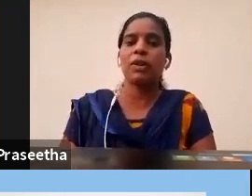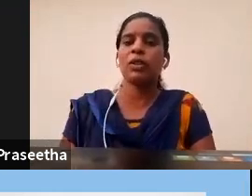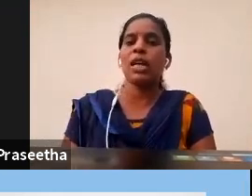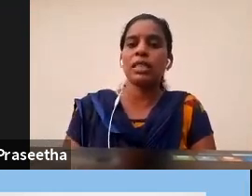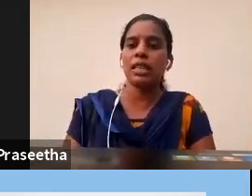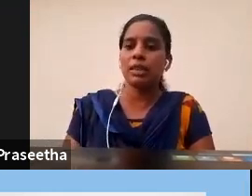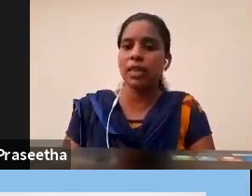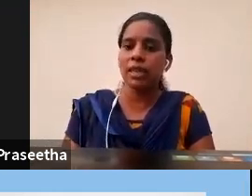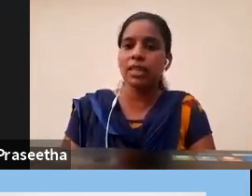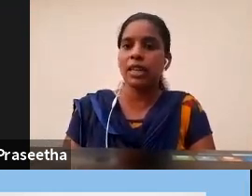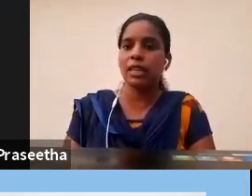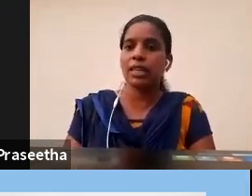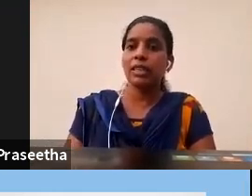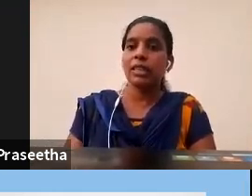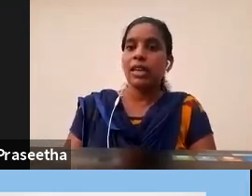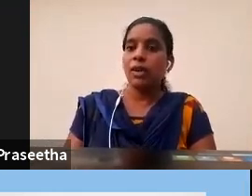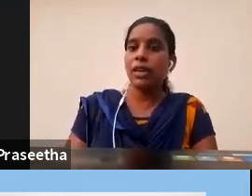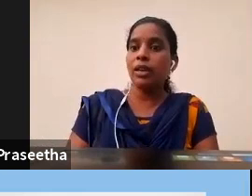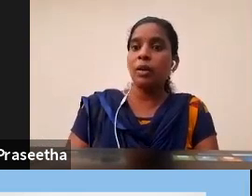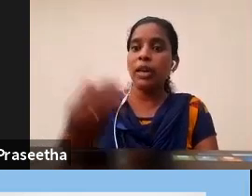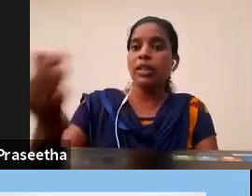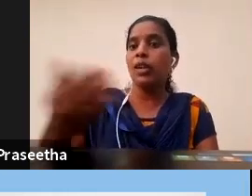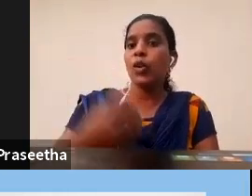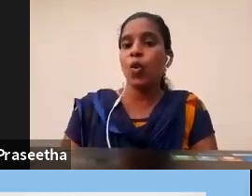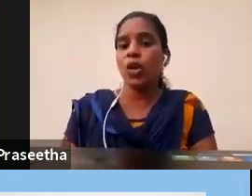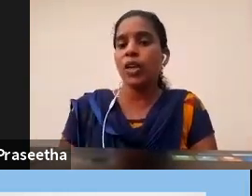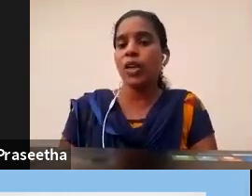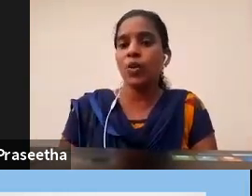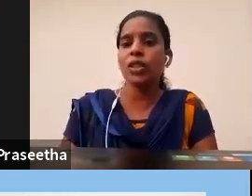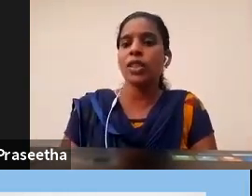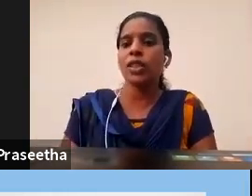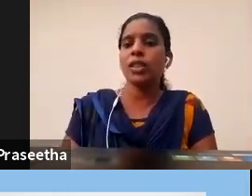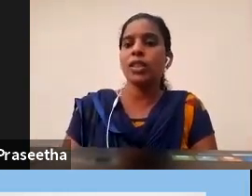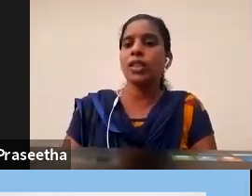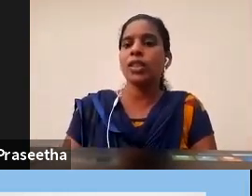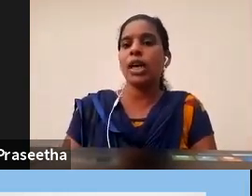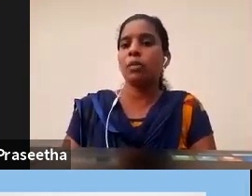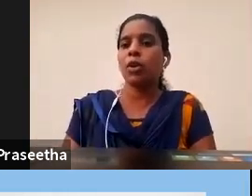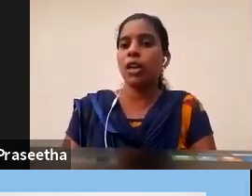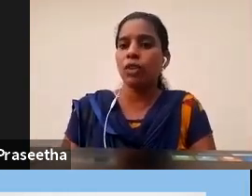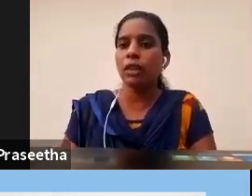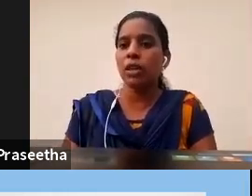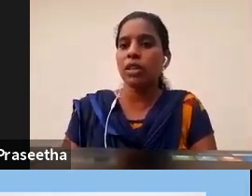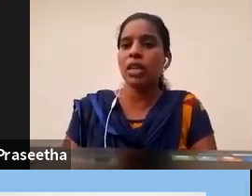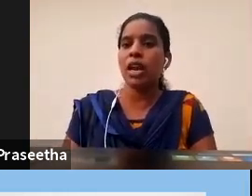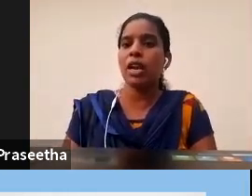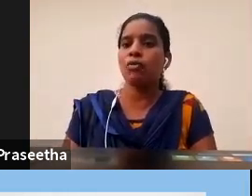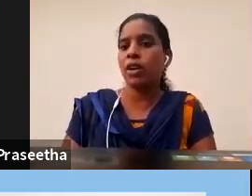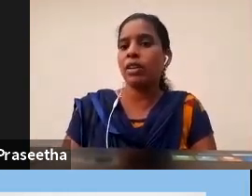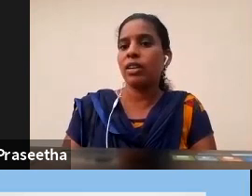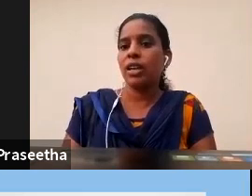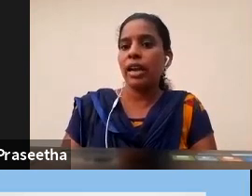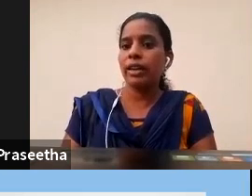പല പ്രാവശ്യം ക്ലാസ്സുകളിൽ നമ്മൾ കേട്ടിട്ടുള്ളതാണ് അവര് പറഞ്ഞിട്ടുള്ള ഒരു കോട്ട് അവിടെ കൊടുത്തിട്ടുണ്ട് ഐ ആം ഓൺലി വൺ ബട്ട് സ്റ്റിൽ ഐ